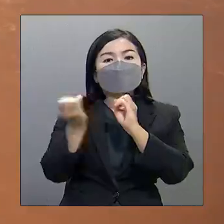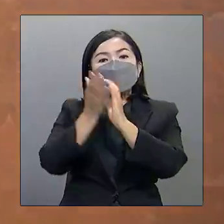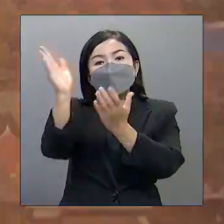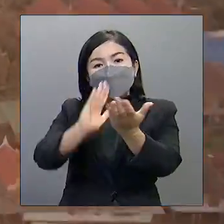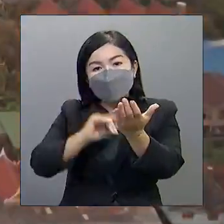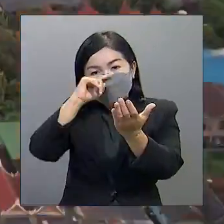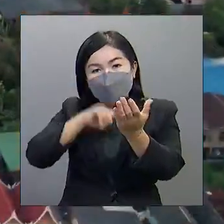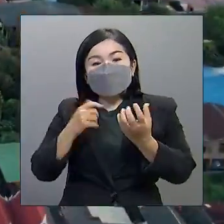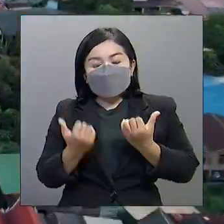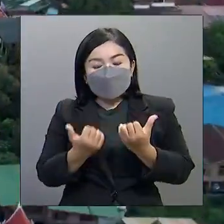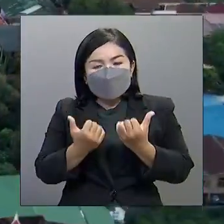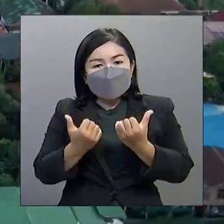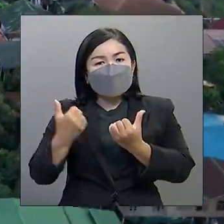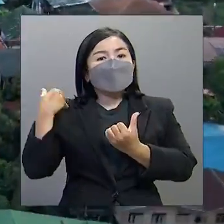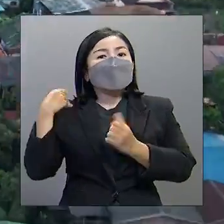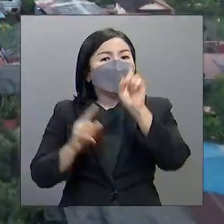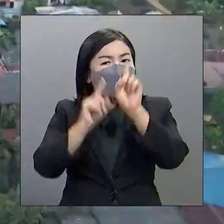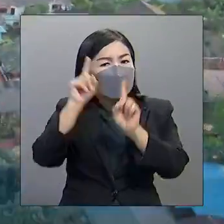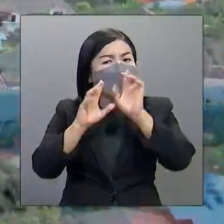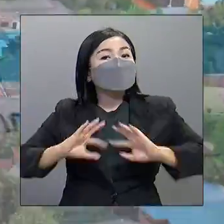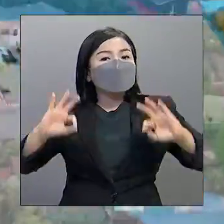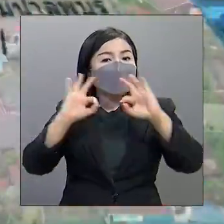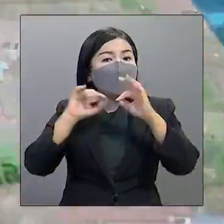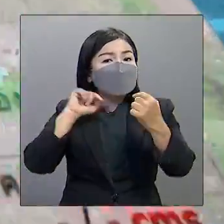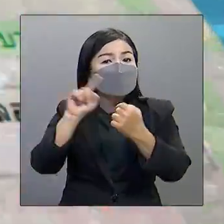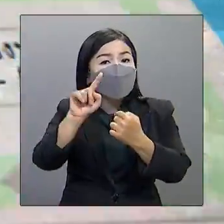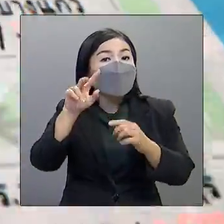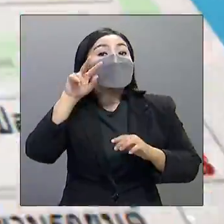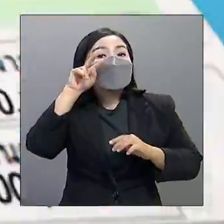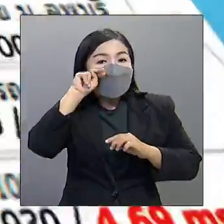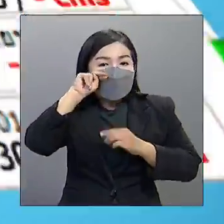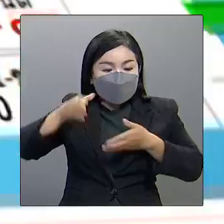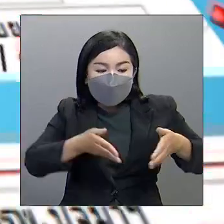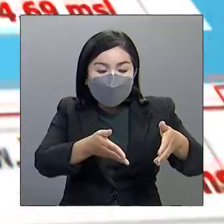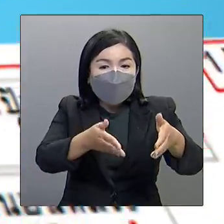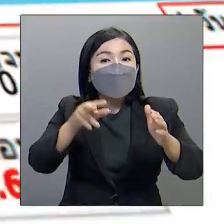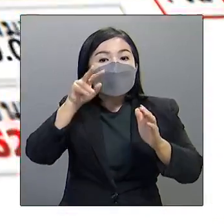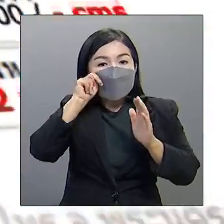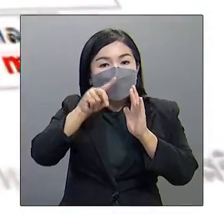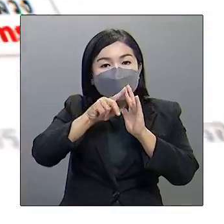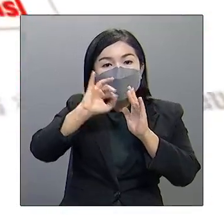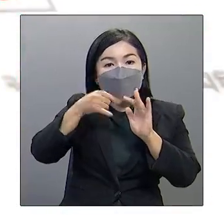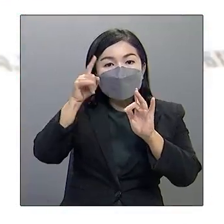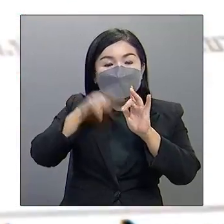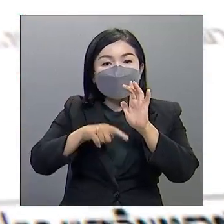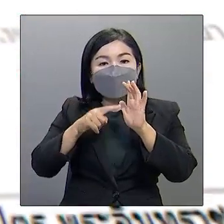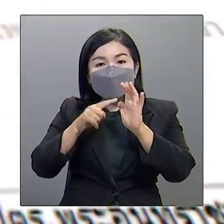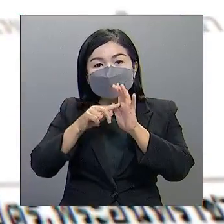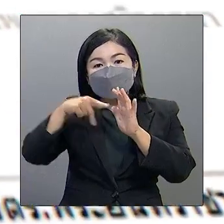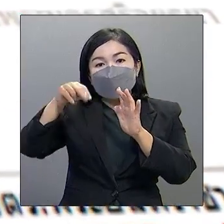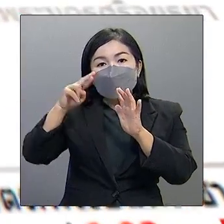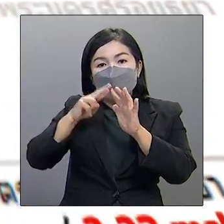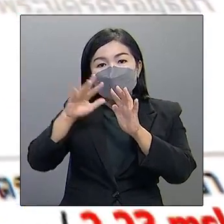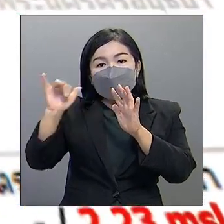ช่วงนี้แหละครับโดยตัวชี้วัดที่สำคัญก็คือน้ำในแม่น้ำเจ้าพระยาจะต้องไหลผ่านสถานีบางไซไม่เกิน